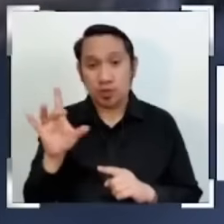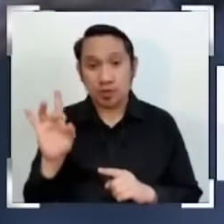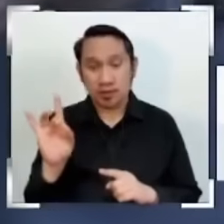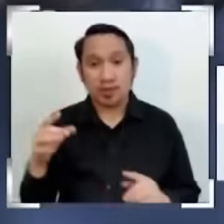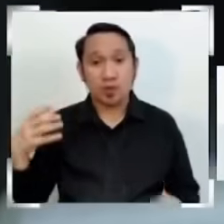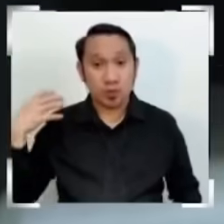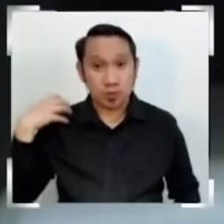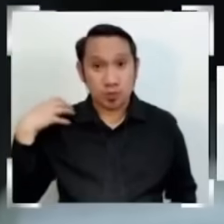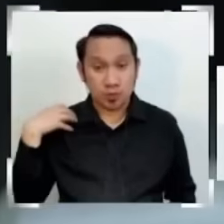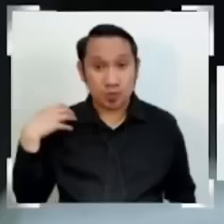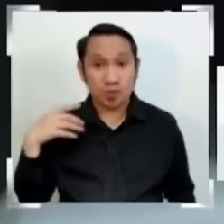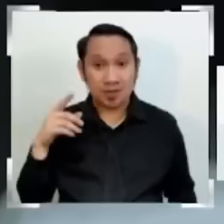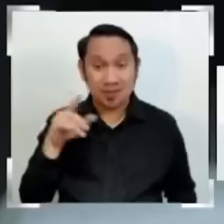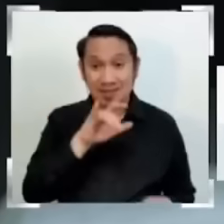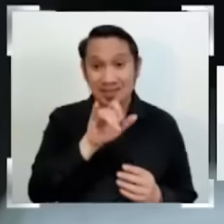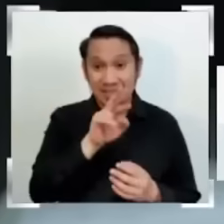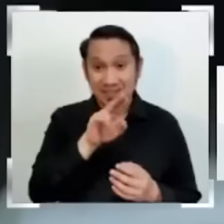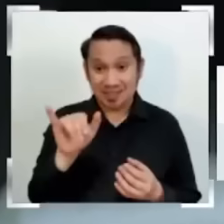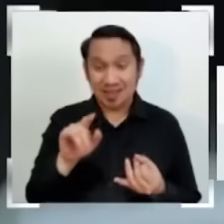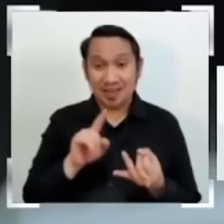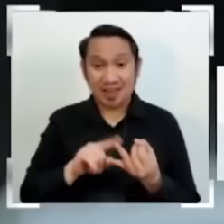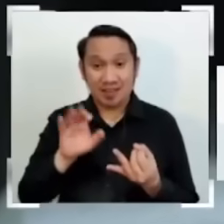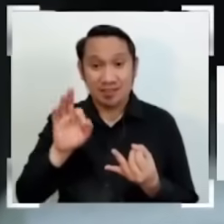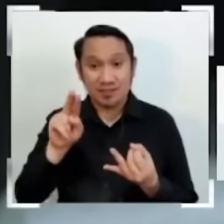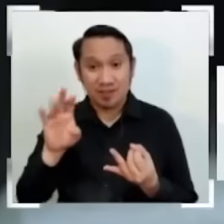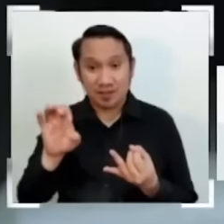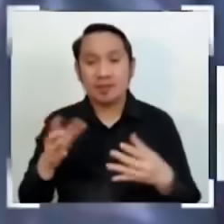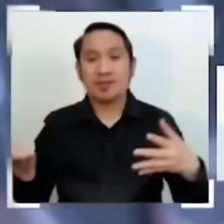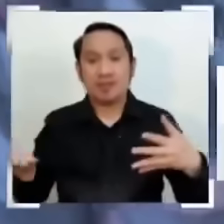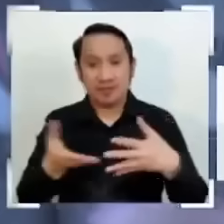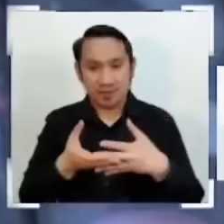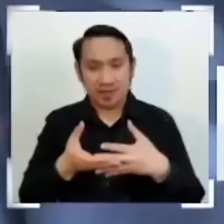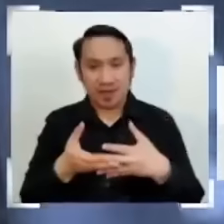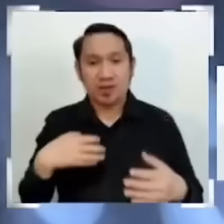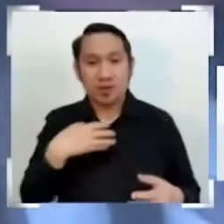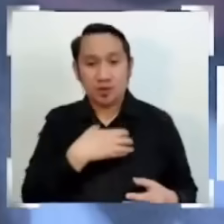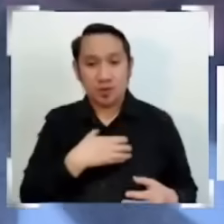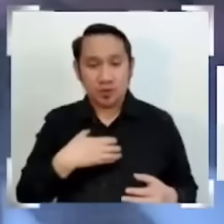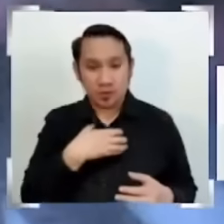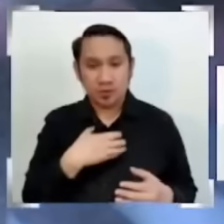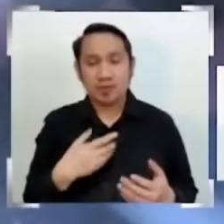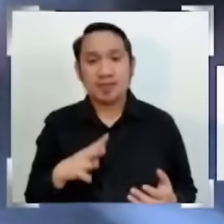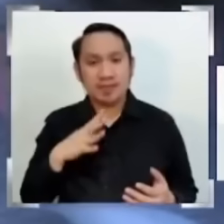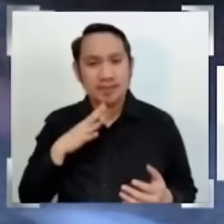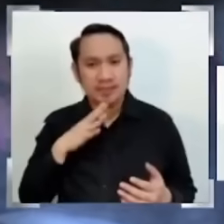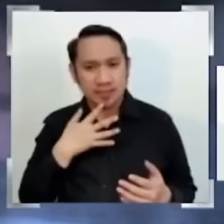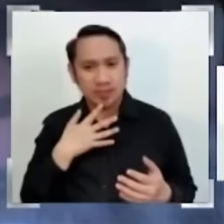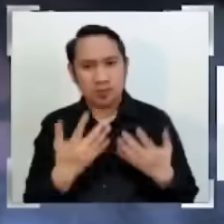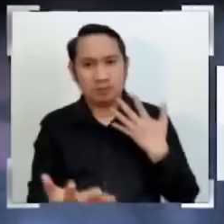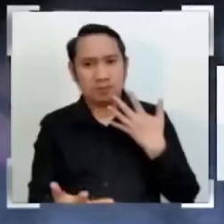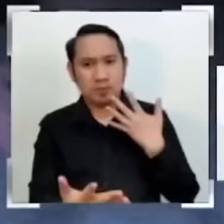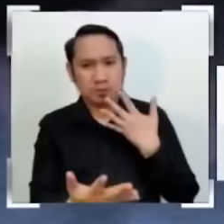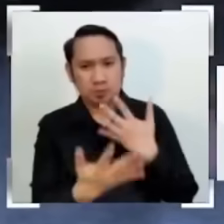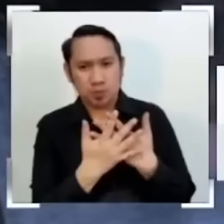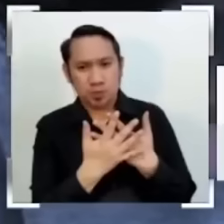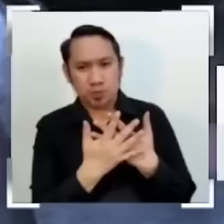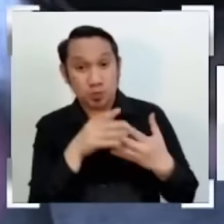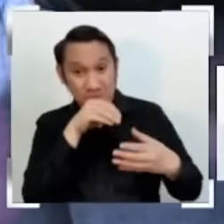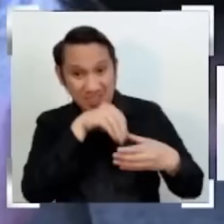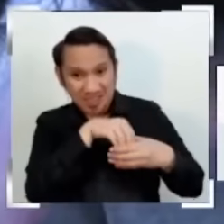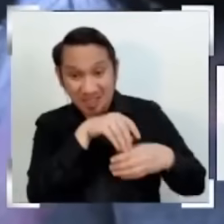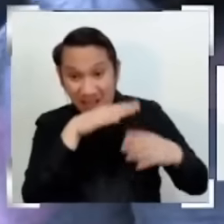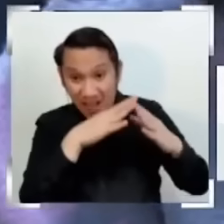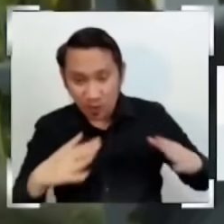mag-asawang sina Jerry at Franz Ruiz. Sinampahan na ng mga reklamong serious illegal detention, serious physical injuries